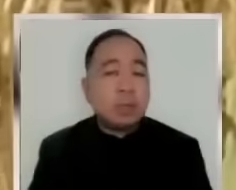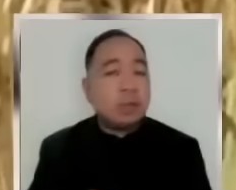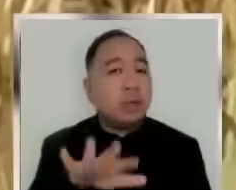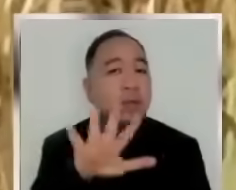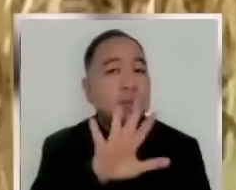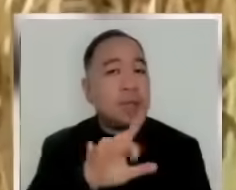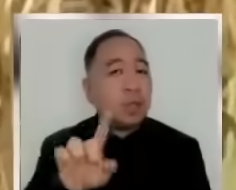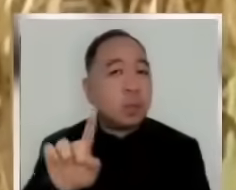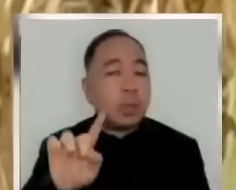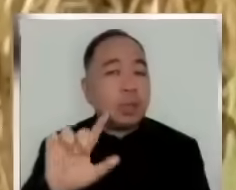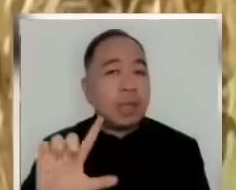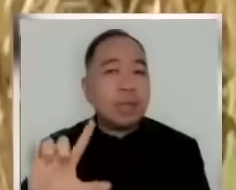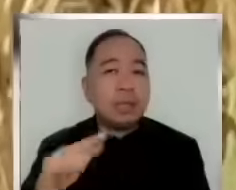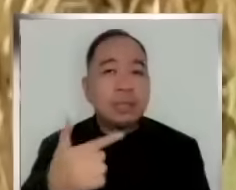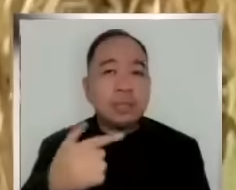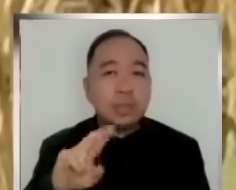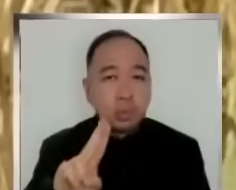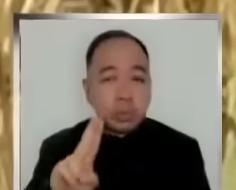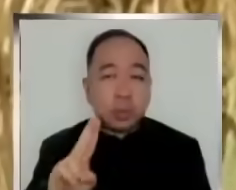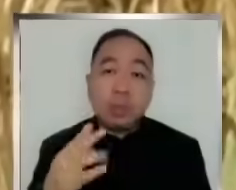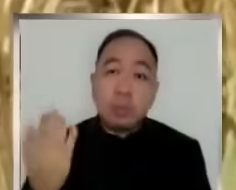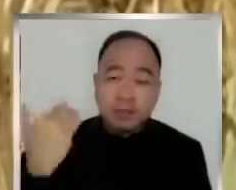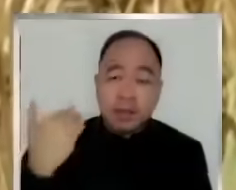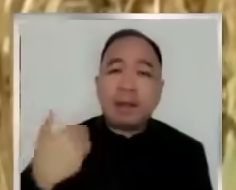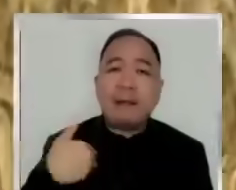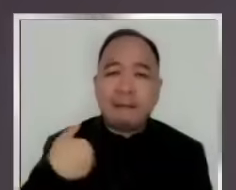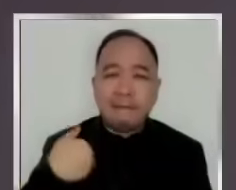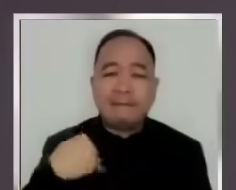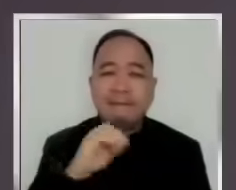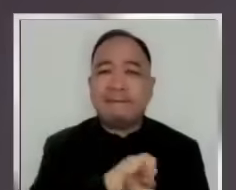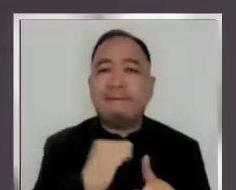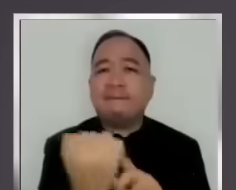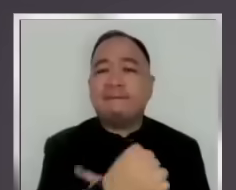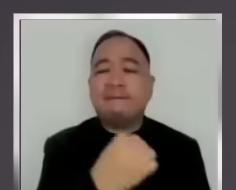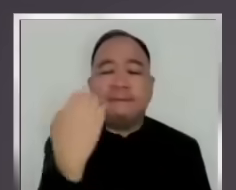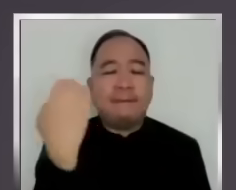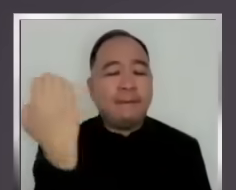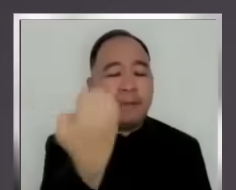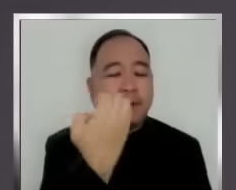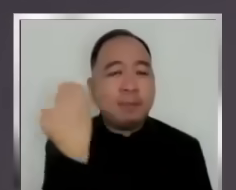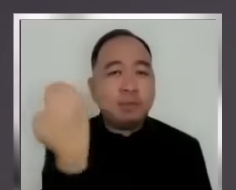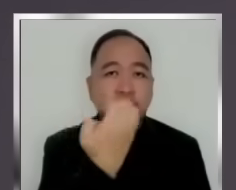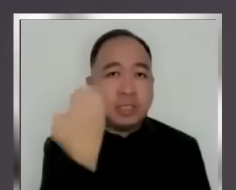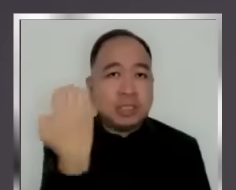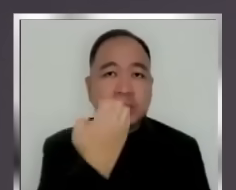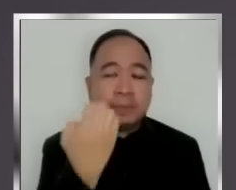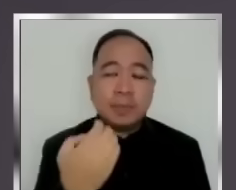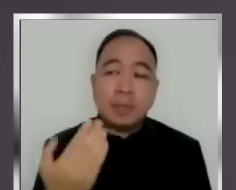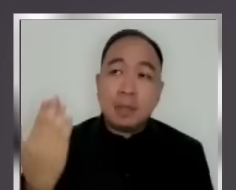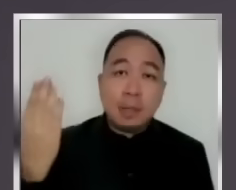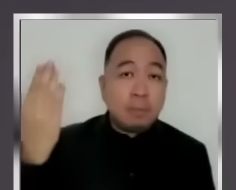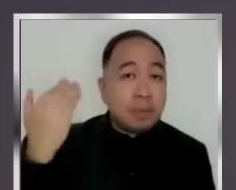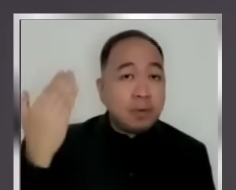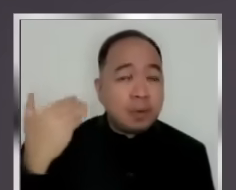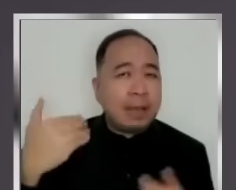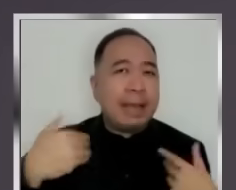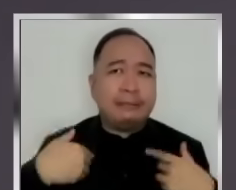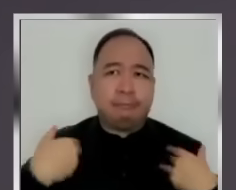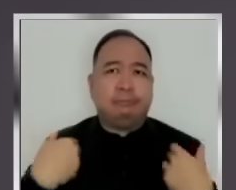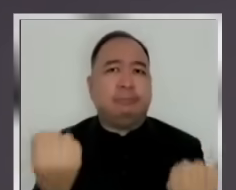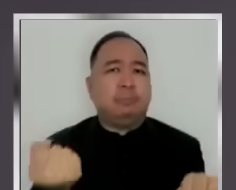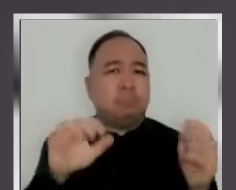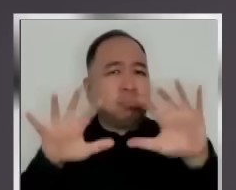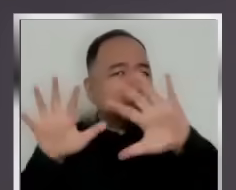ang isinailalim noon sa state of calamity. Medyo matindi yung ating habagat noon. Meron tayong mga bagyo na matitindi kagaya